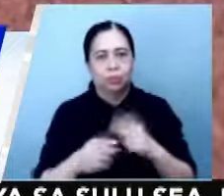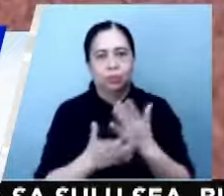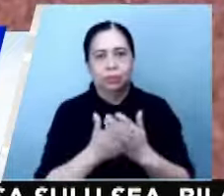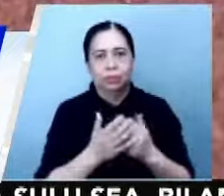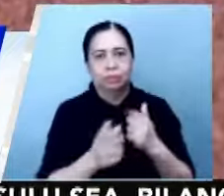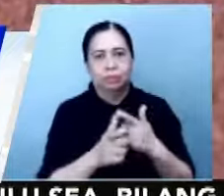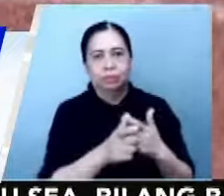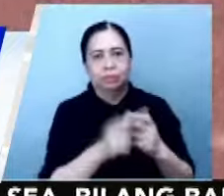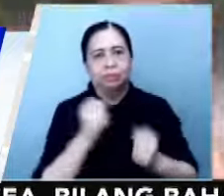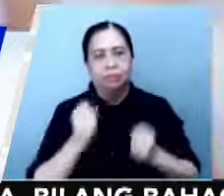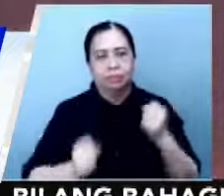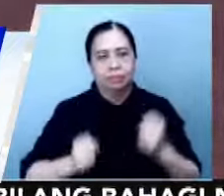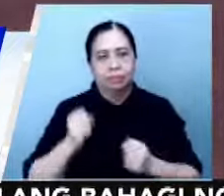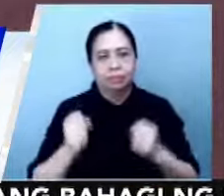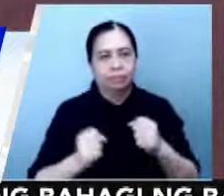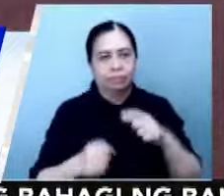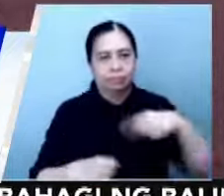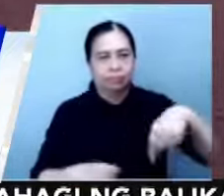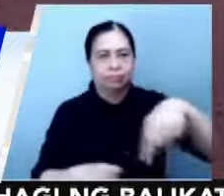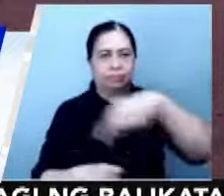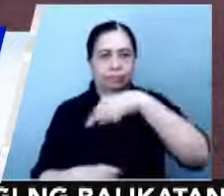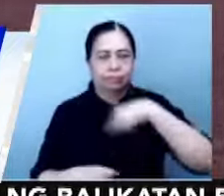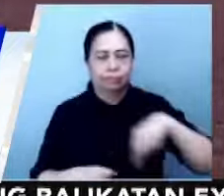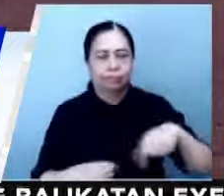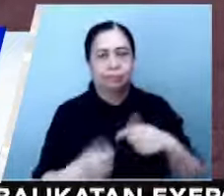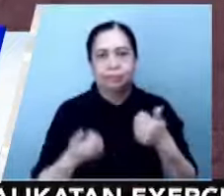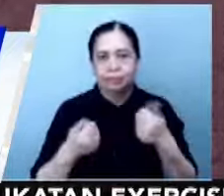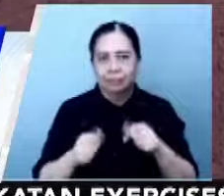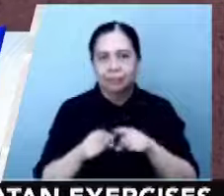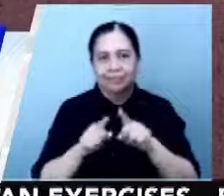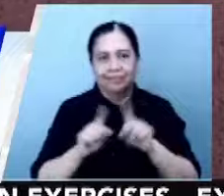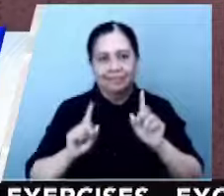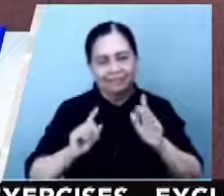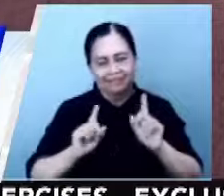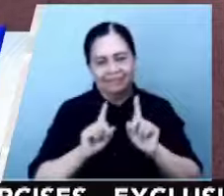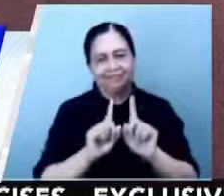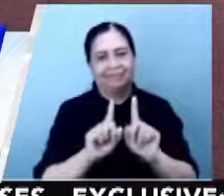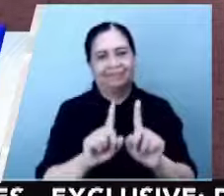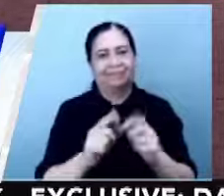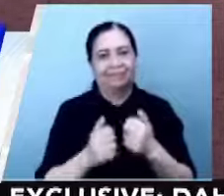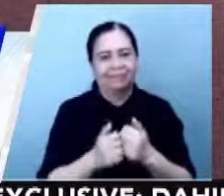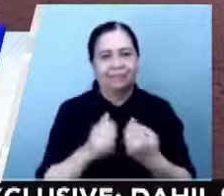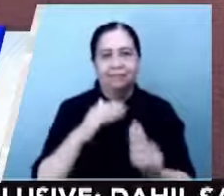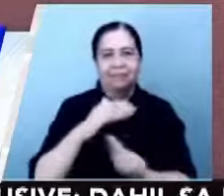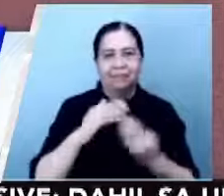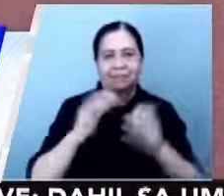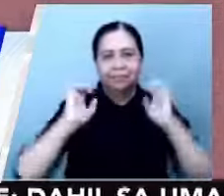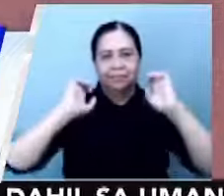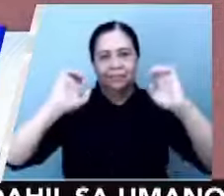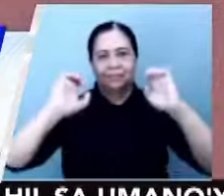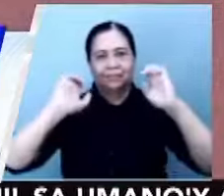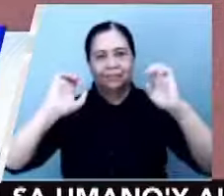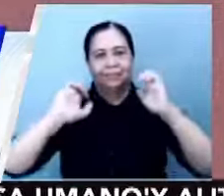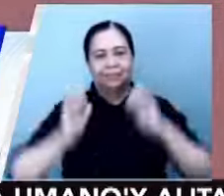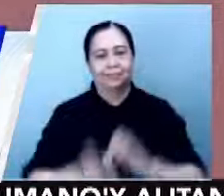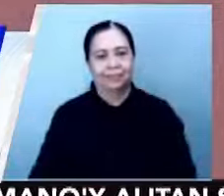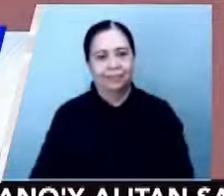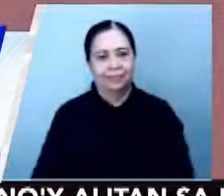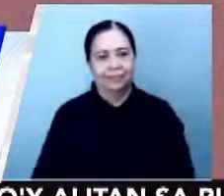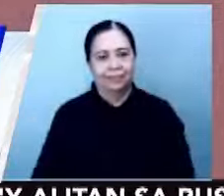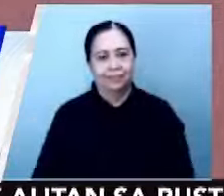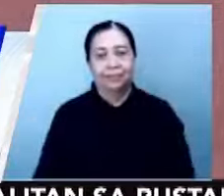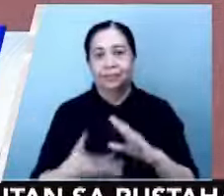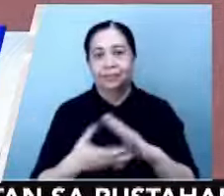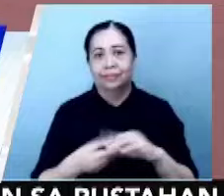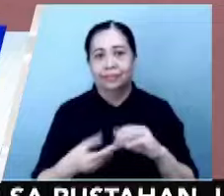jogging sa track oval. Sinubukan ko na rin sabayan ang ilang basic exercises. Kwento ni Elrin